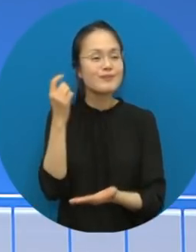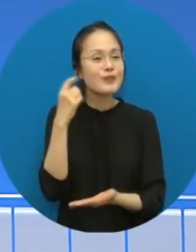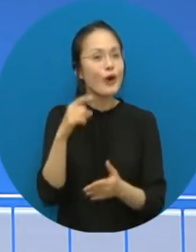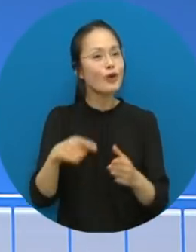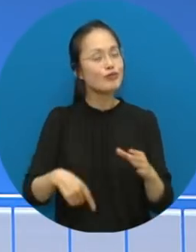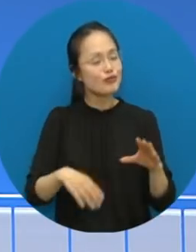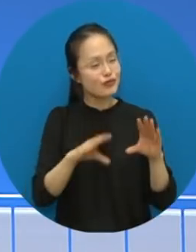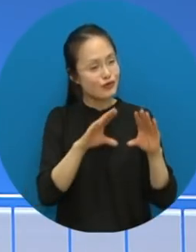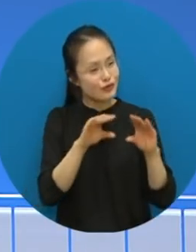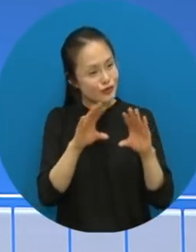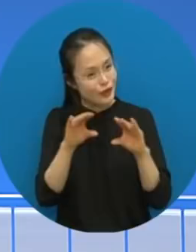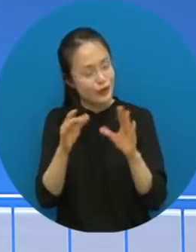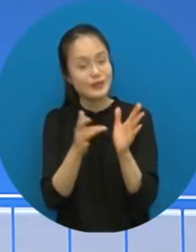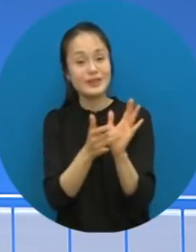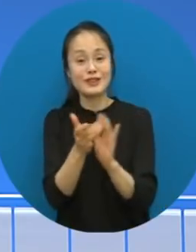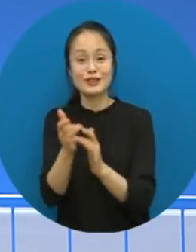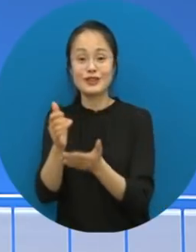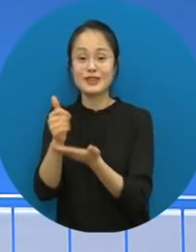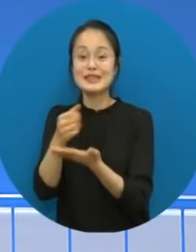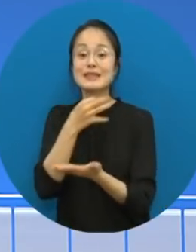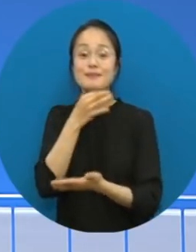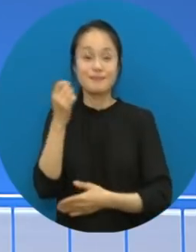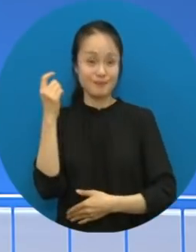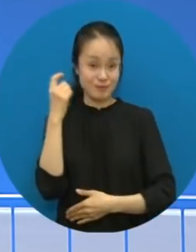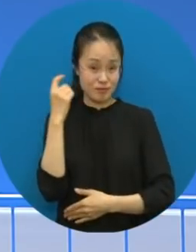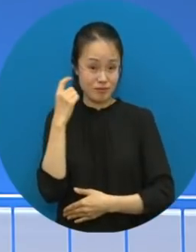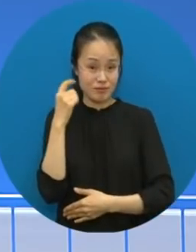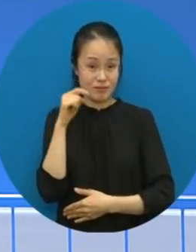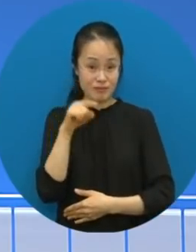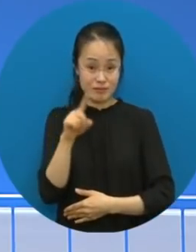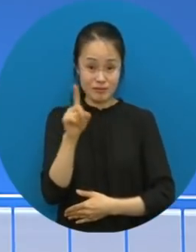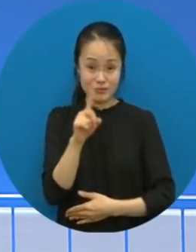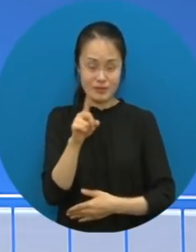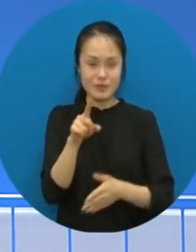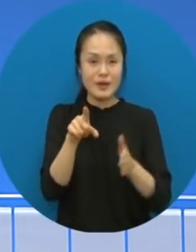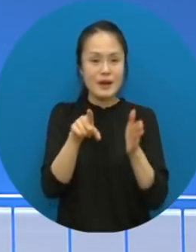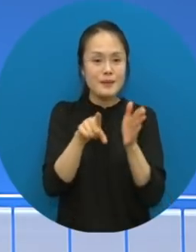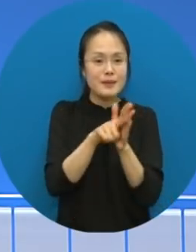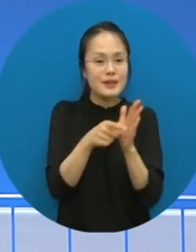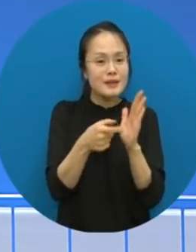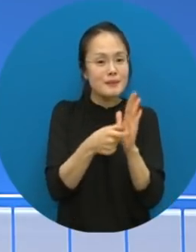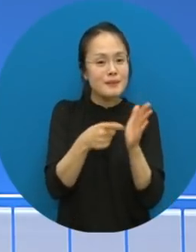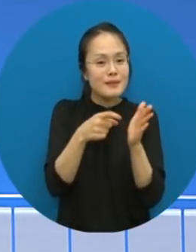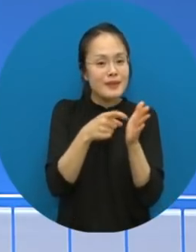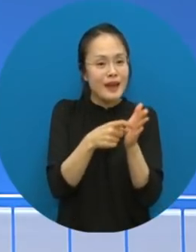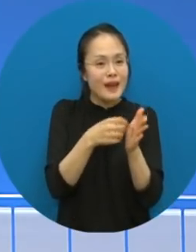근데 그것이 믿을만한 음성이라기보단 사랑하기 때문에,